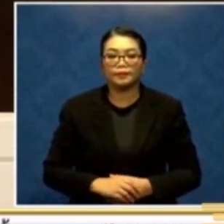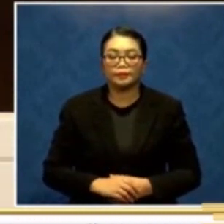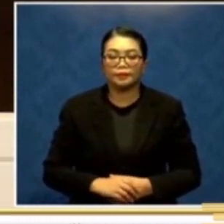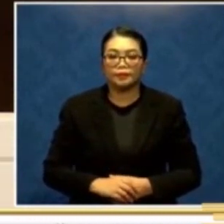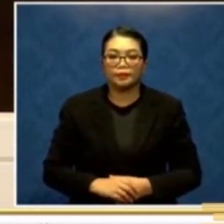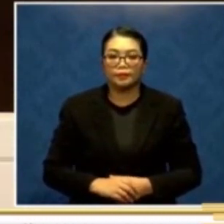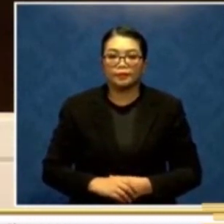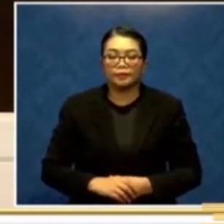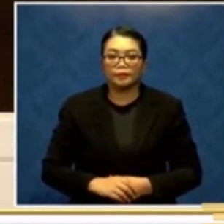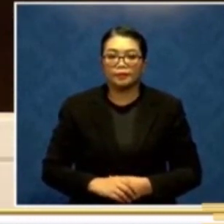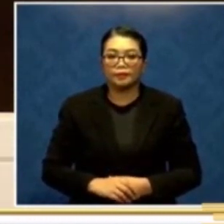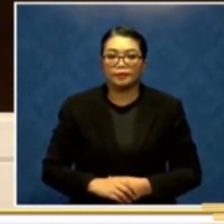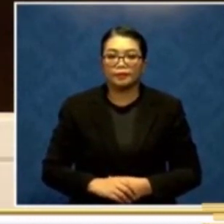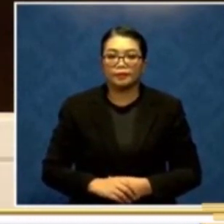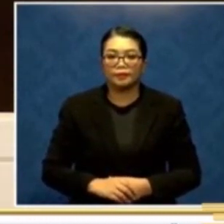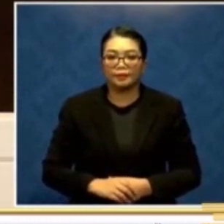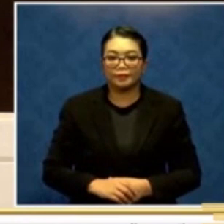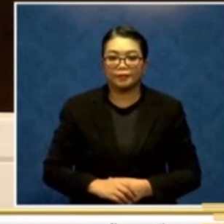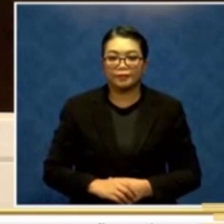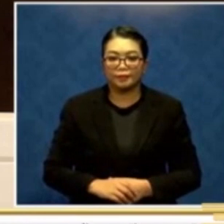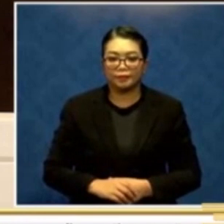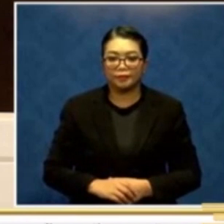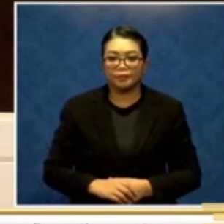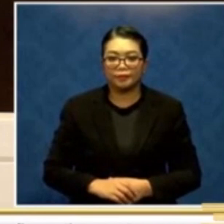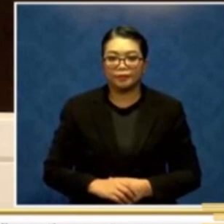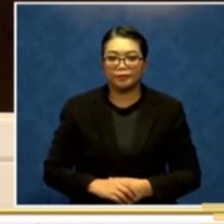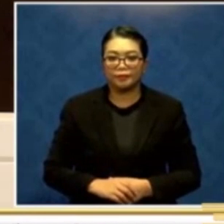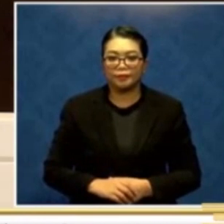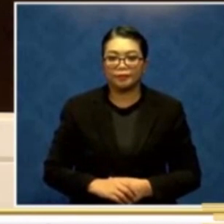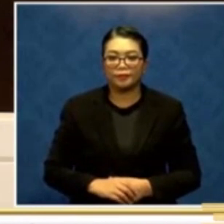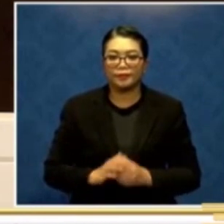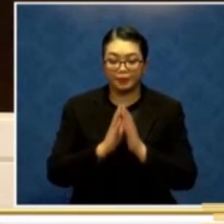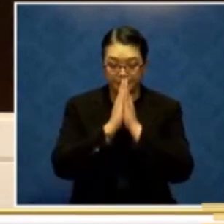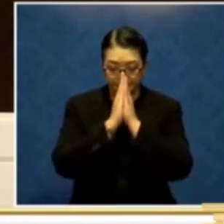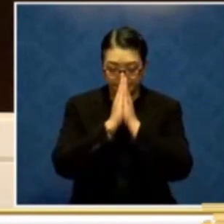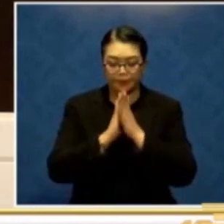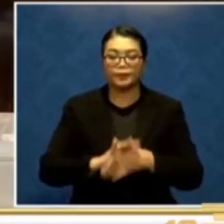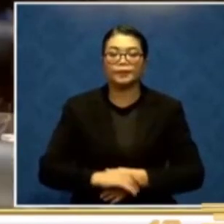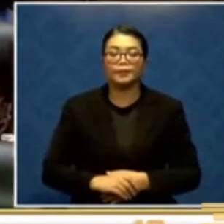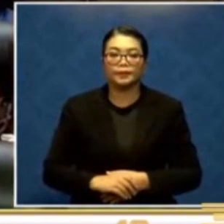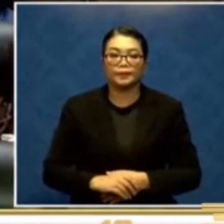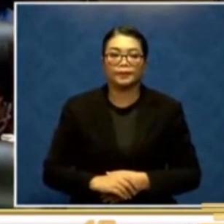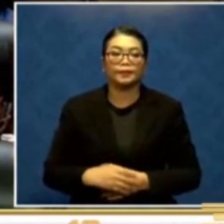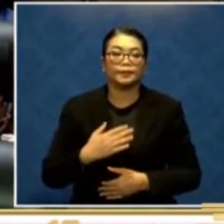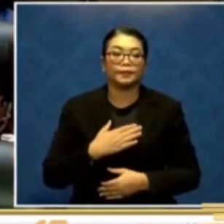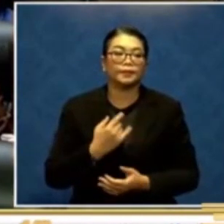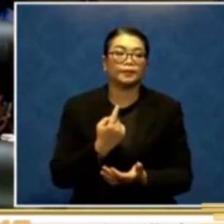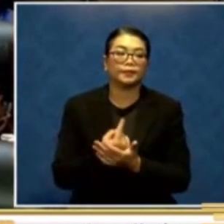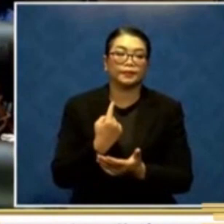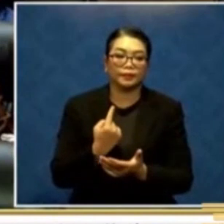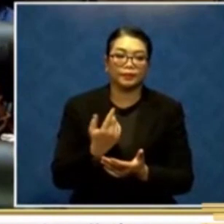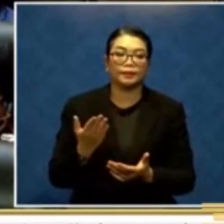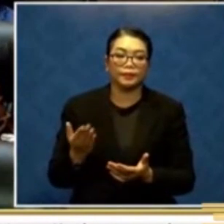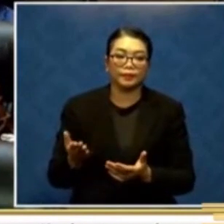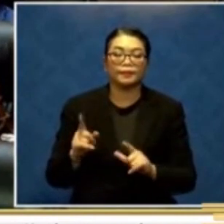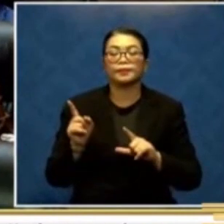บเรีนทานจฐที่เข้ารดทิชันัสาวทิสรรัเราหัพลผู้แทนคนบางแน